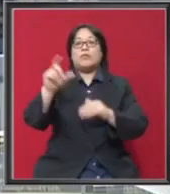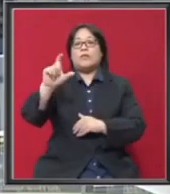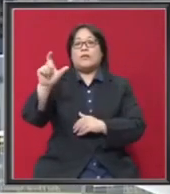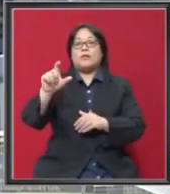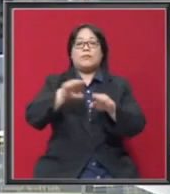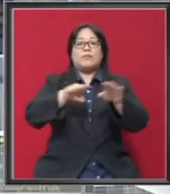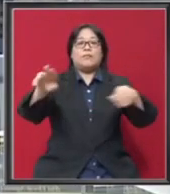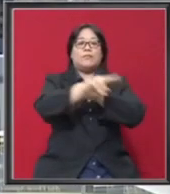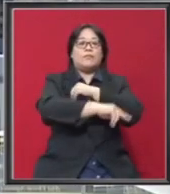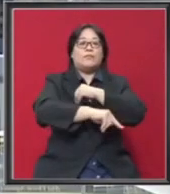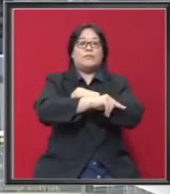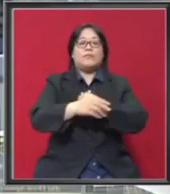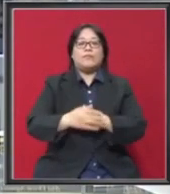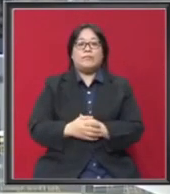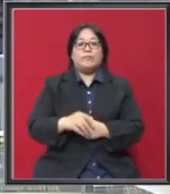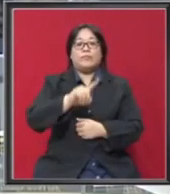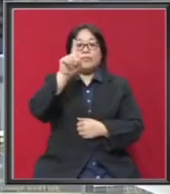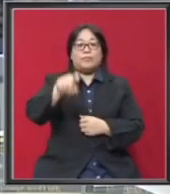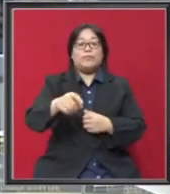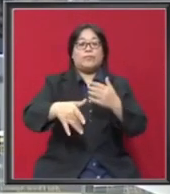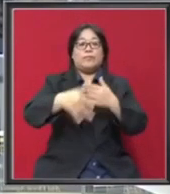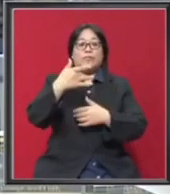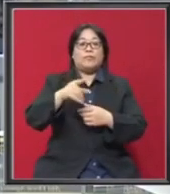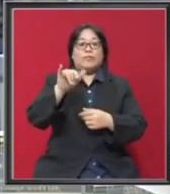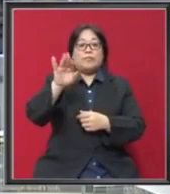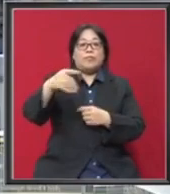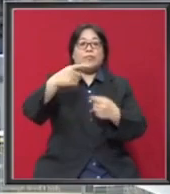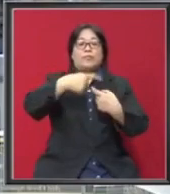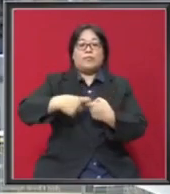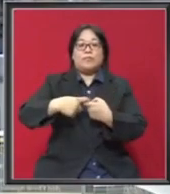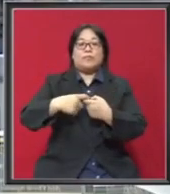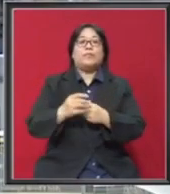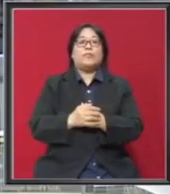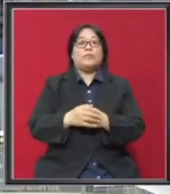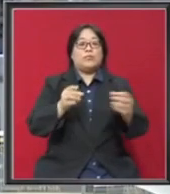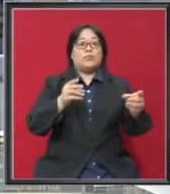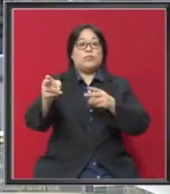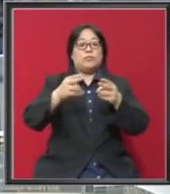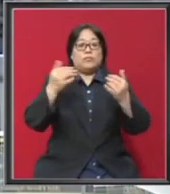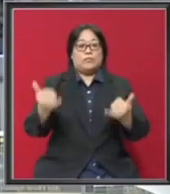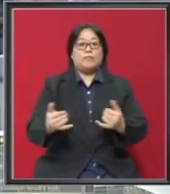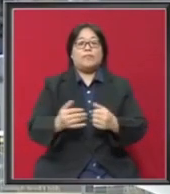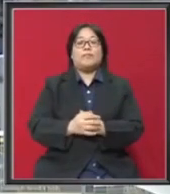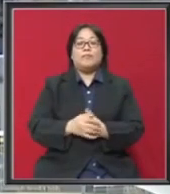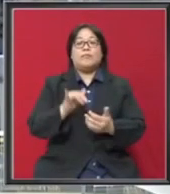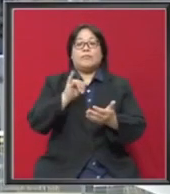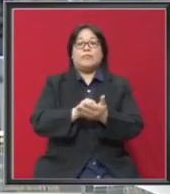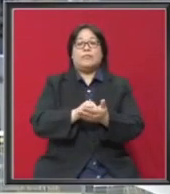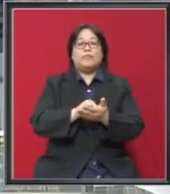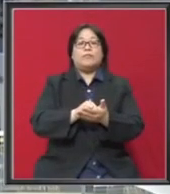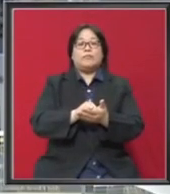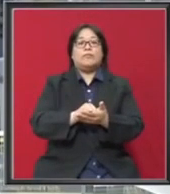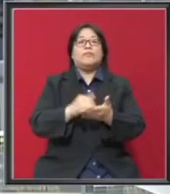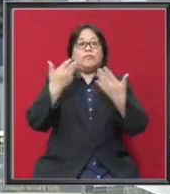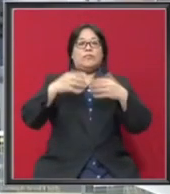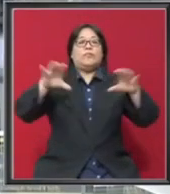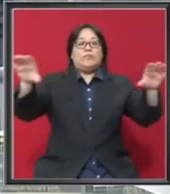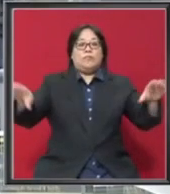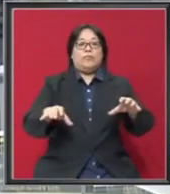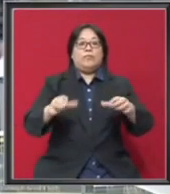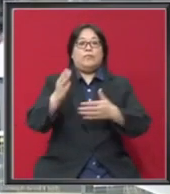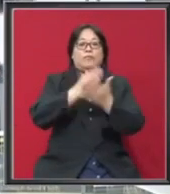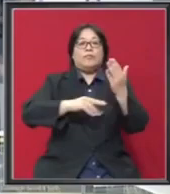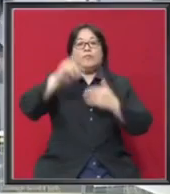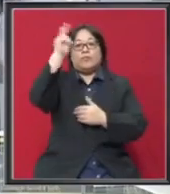di peringkat Negeri soalan asal yang hormat berkenaan tentang usus tak ini mah ke stage itulah yang dilakukan